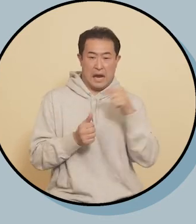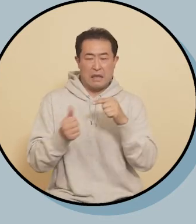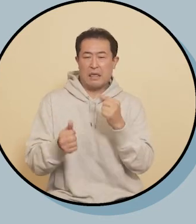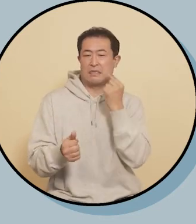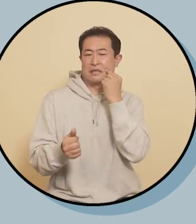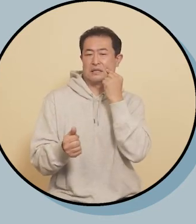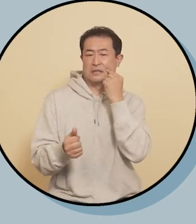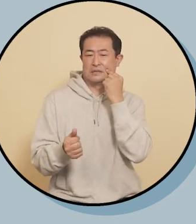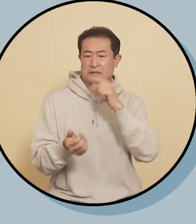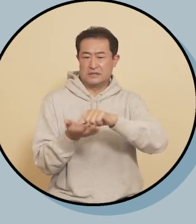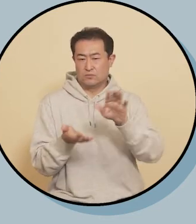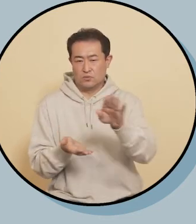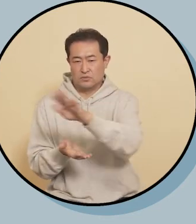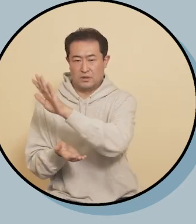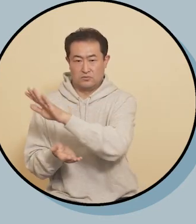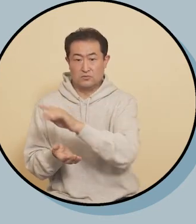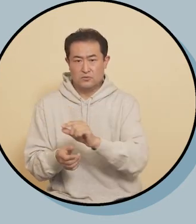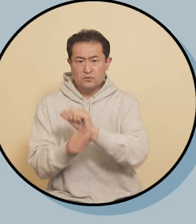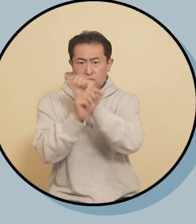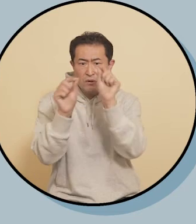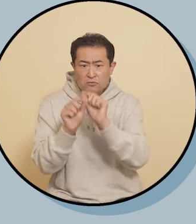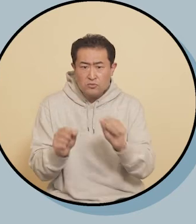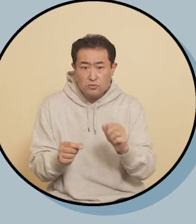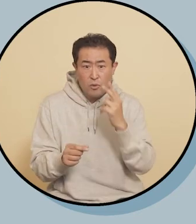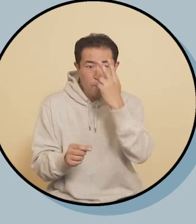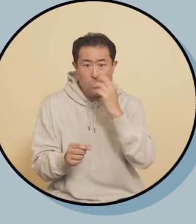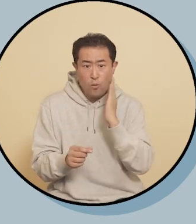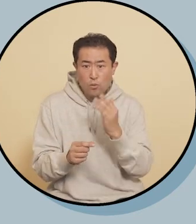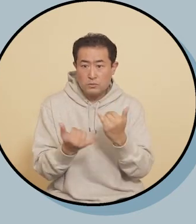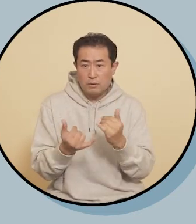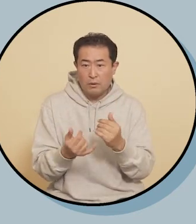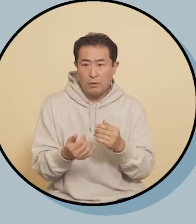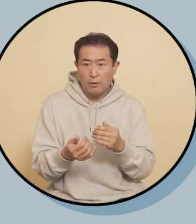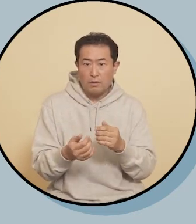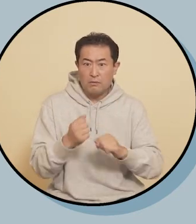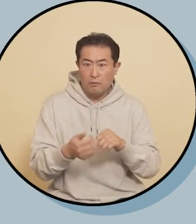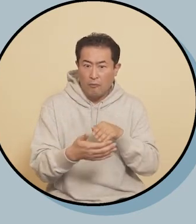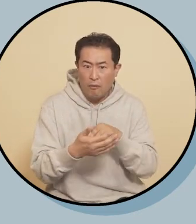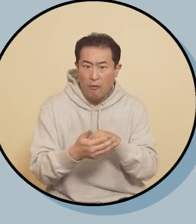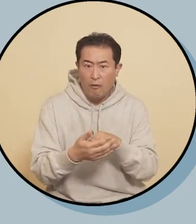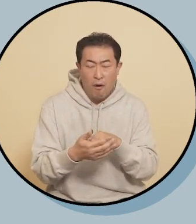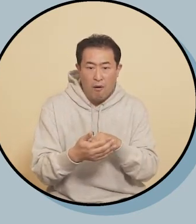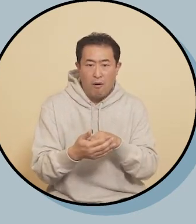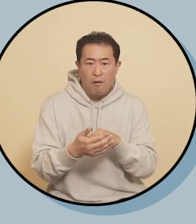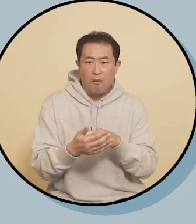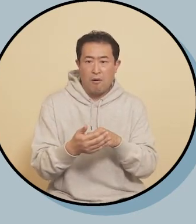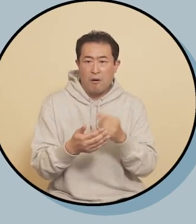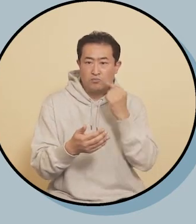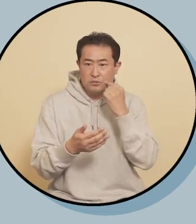を見合わせているという地域もあって結局総数と朦朧者は何もできない状態でをチン